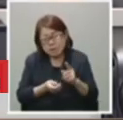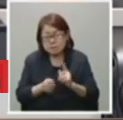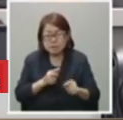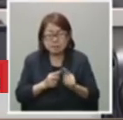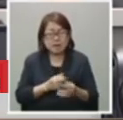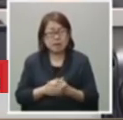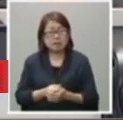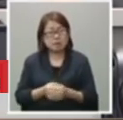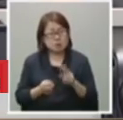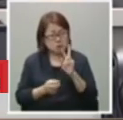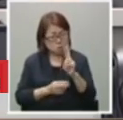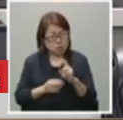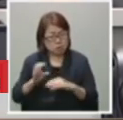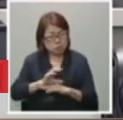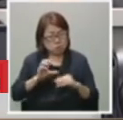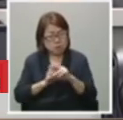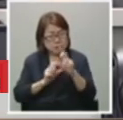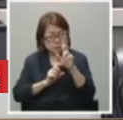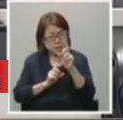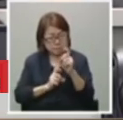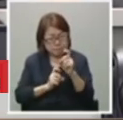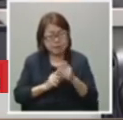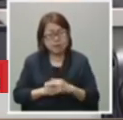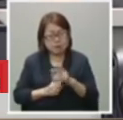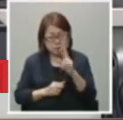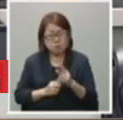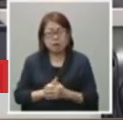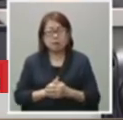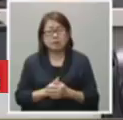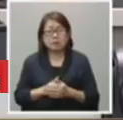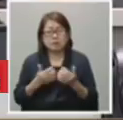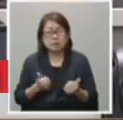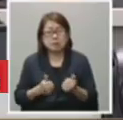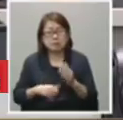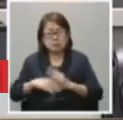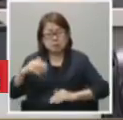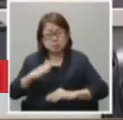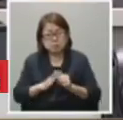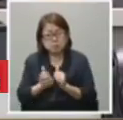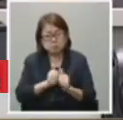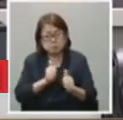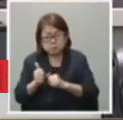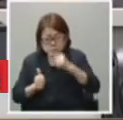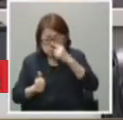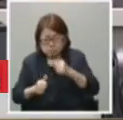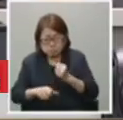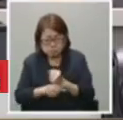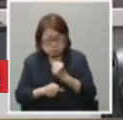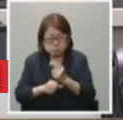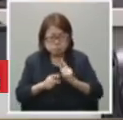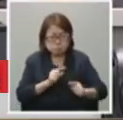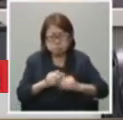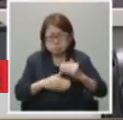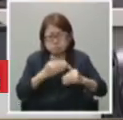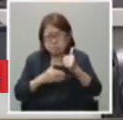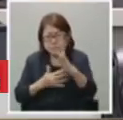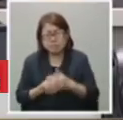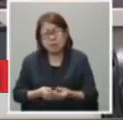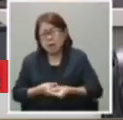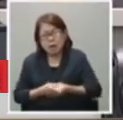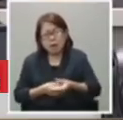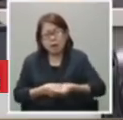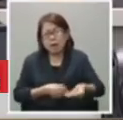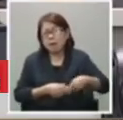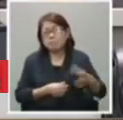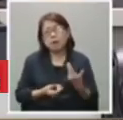ะท่านต้องระวังไม่พัฒนาขีดความสามารถของการแข่งขันในประเทศไทยแจกมากๆคนก็นั่